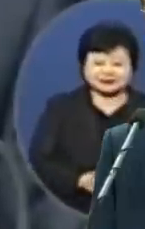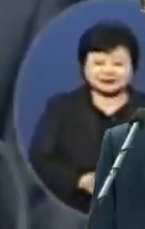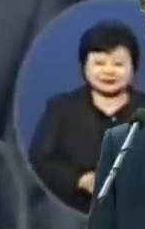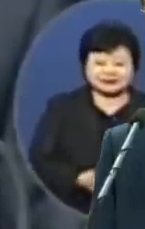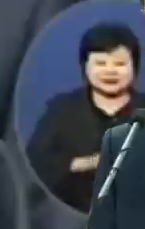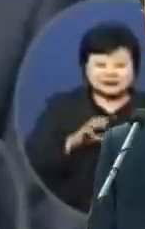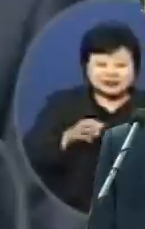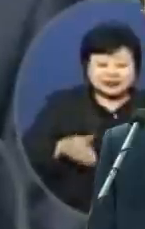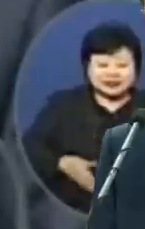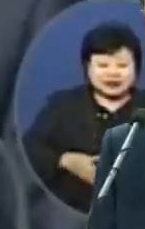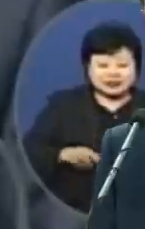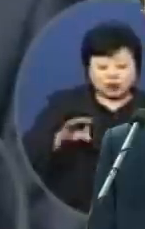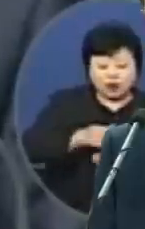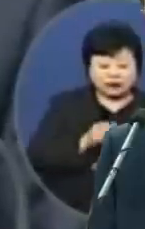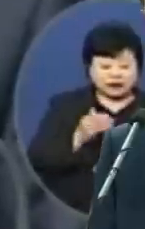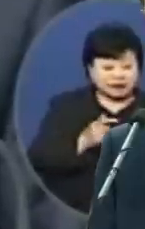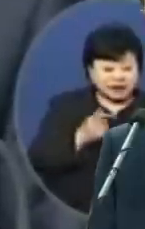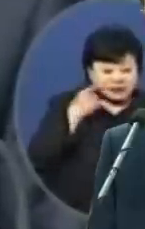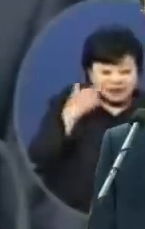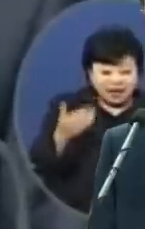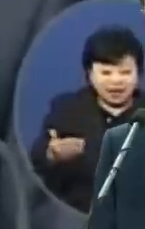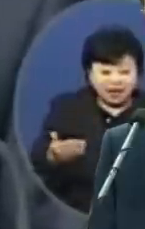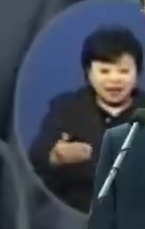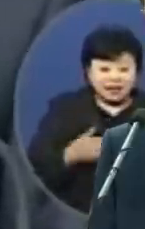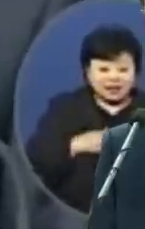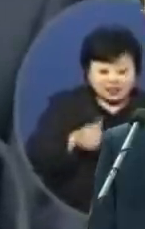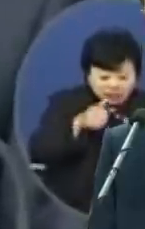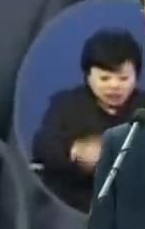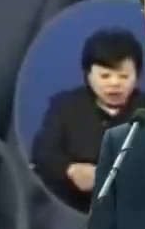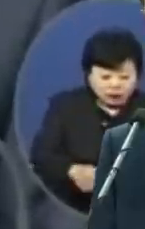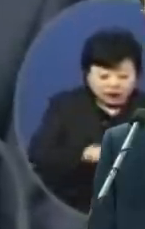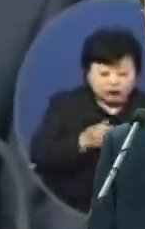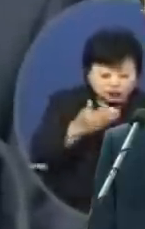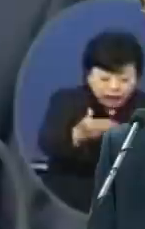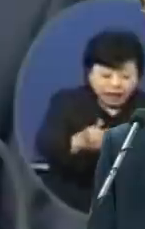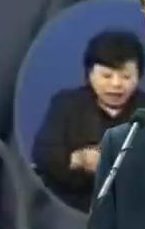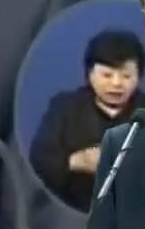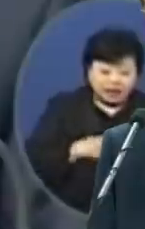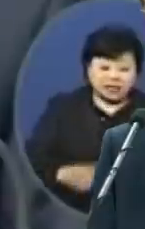세상에 태어나서 임금이 되려고 하는 것이 아니냐. 내게 절하면 내가 다 줄 테니까 내게 절하라.